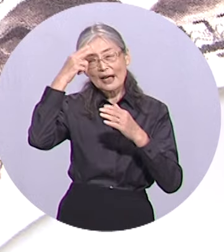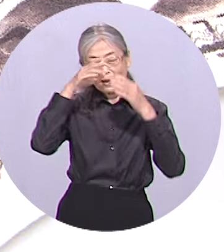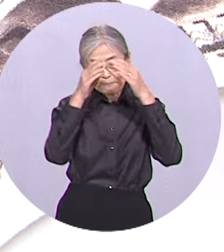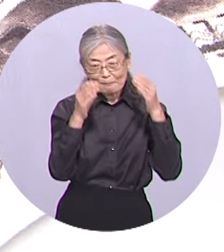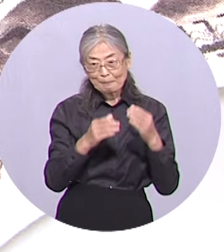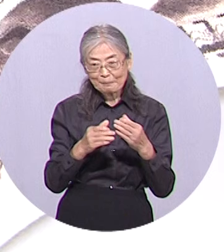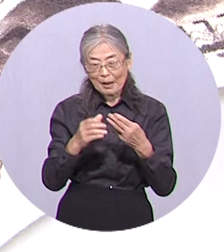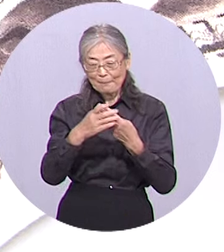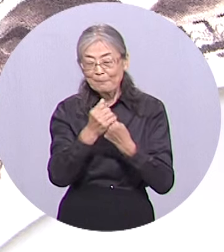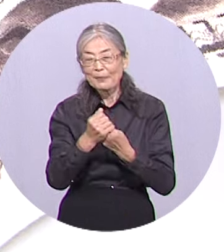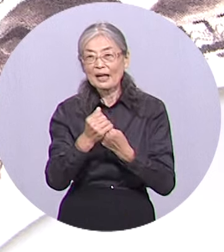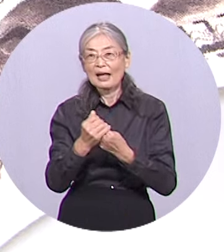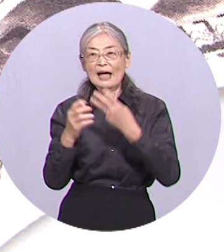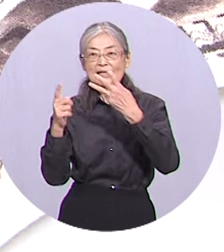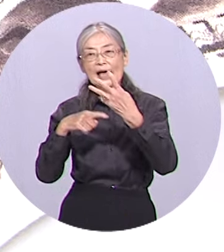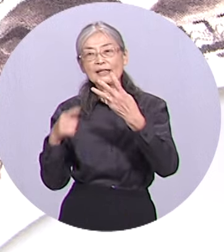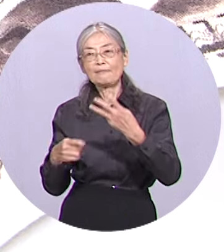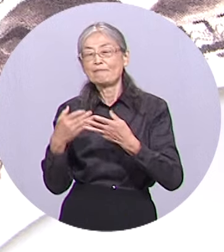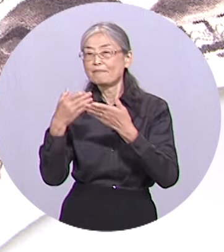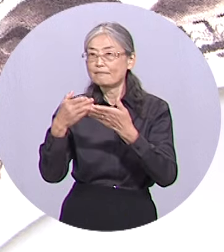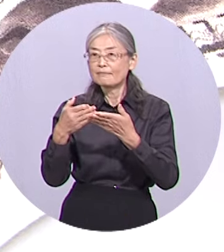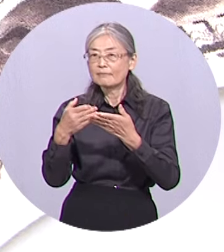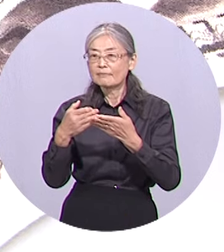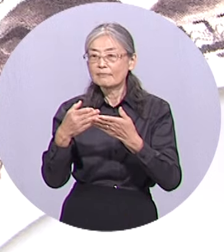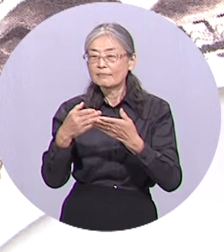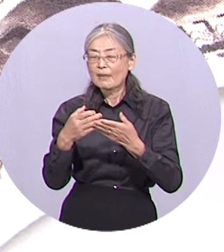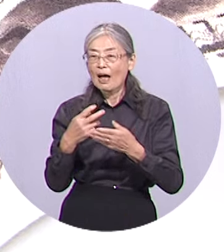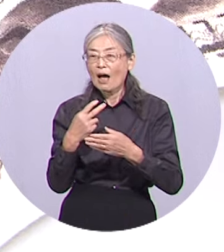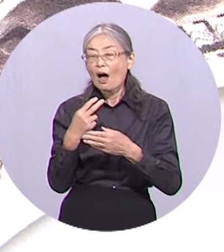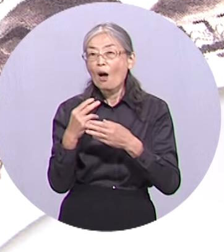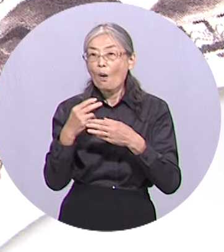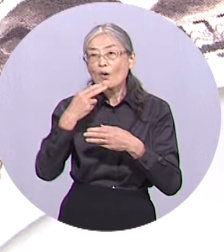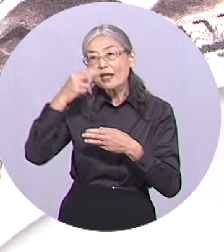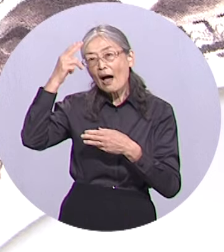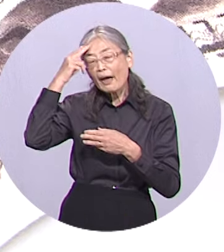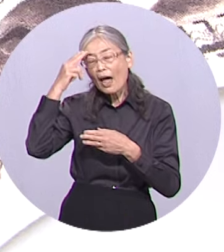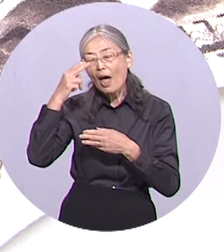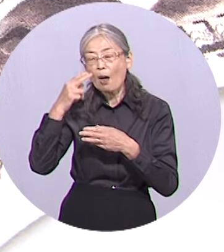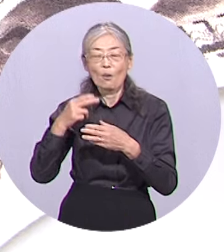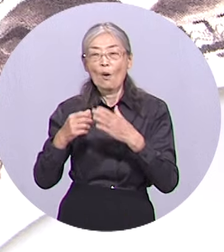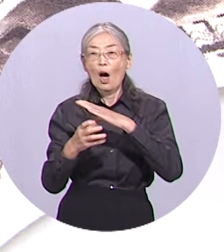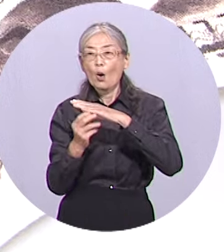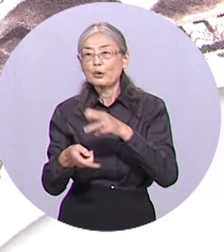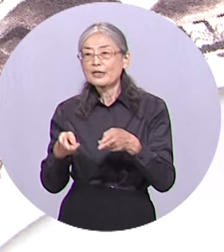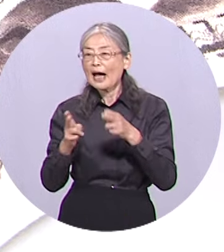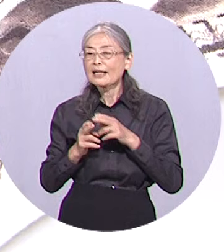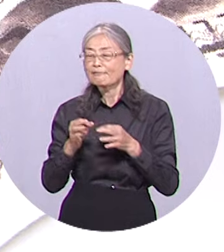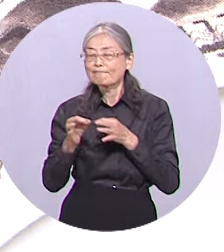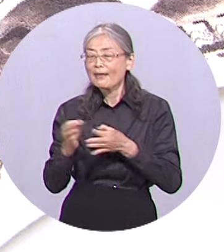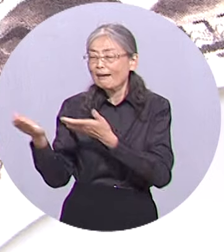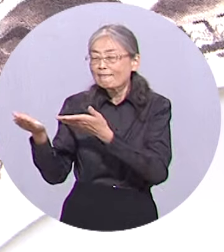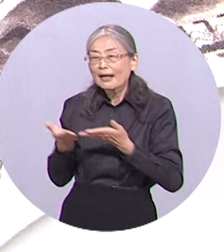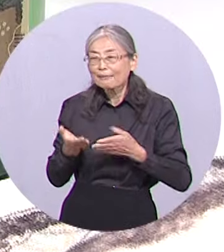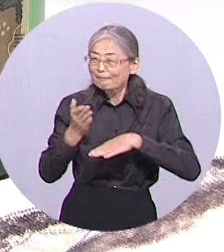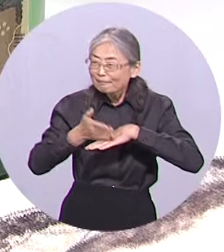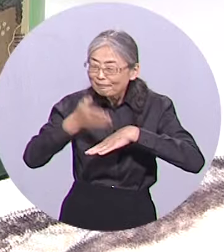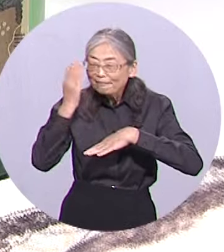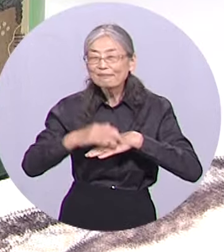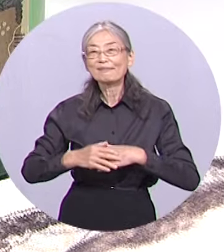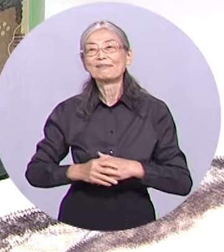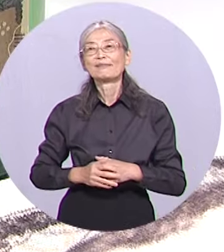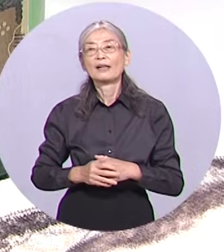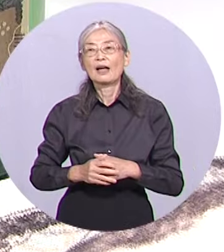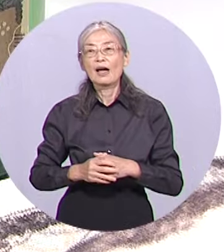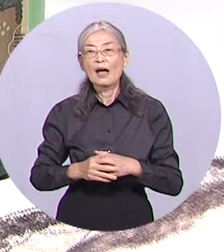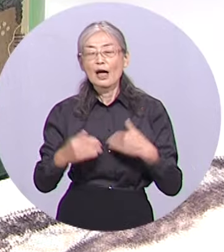3人の方にプレゼントします。お酒は藤橋東三郎商店からご提供いただきました。 ありがとうございます。